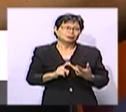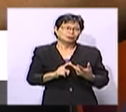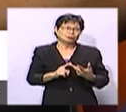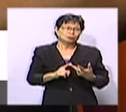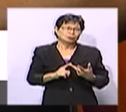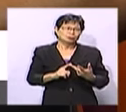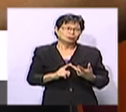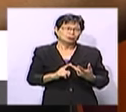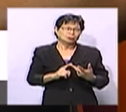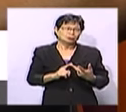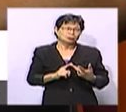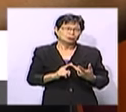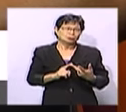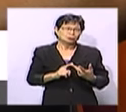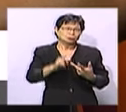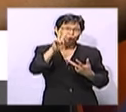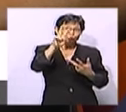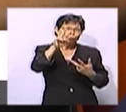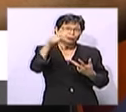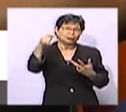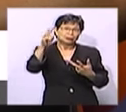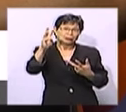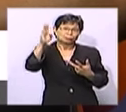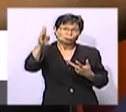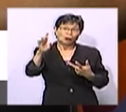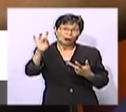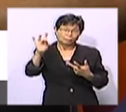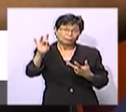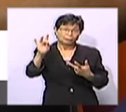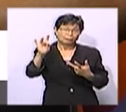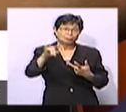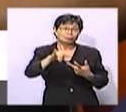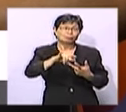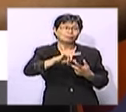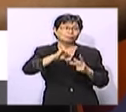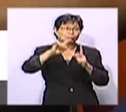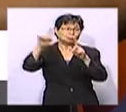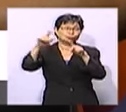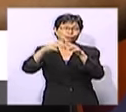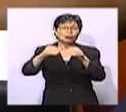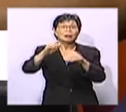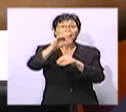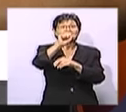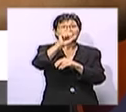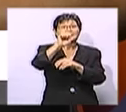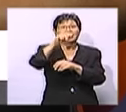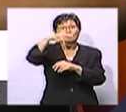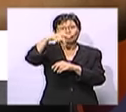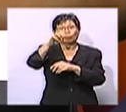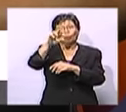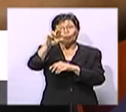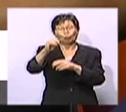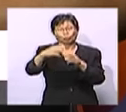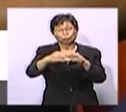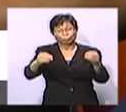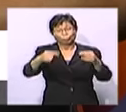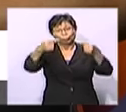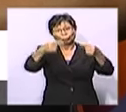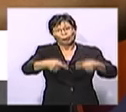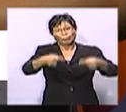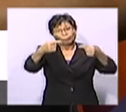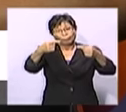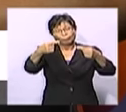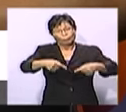Selepas itu 2 hingga 6 Ogos mereka akan ke Sapporo, Jepun bermain dalam satu